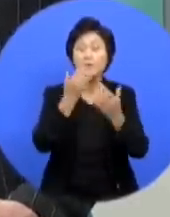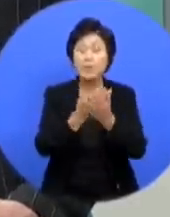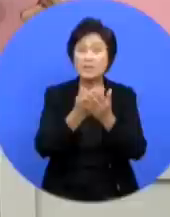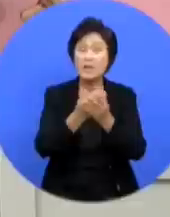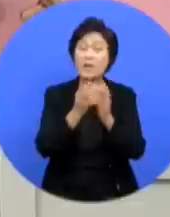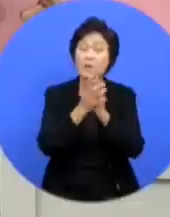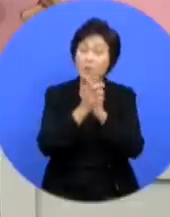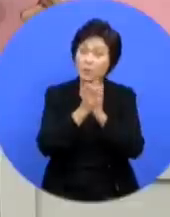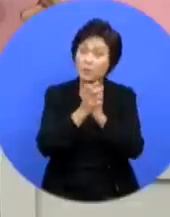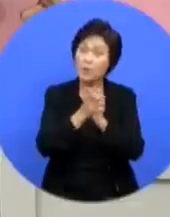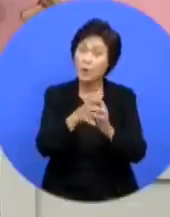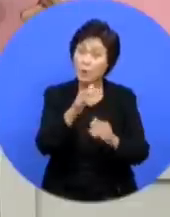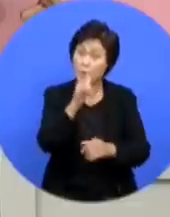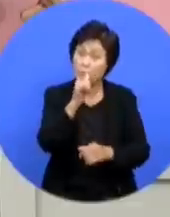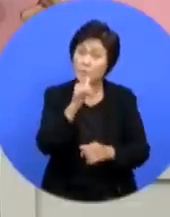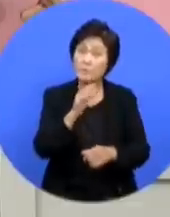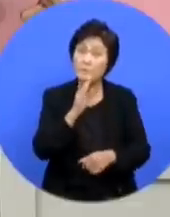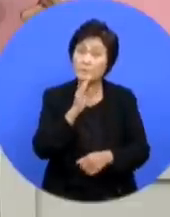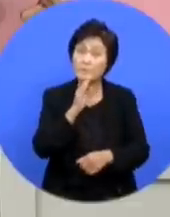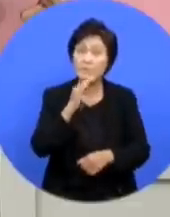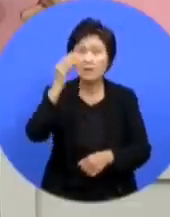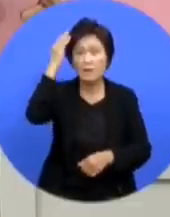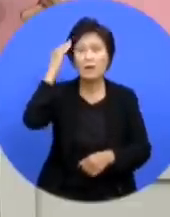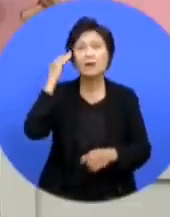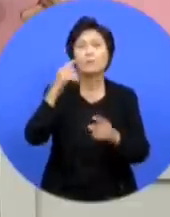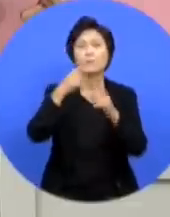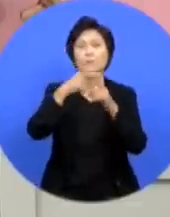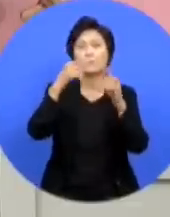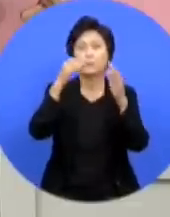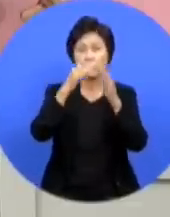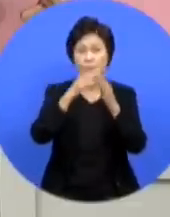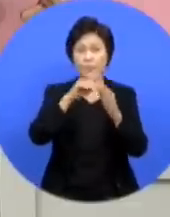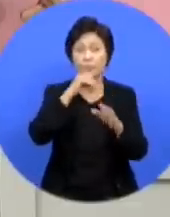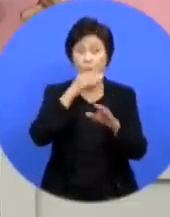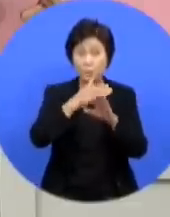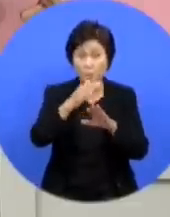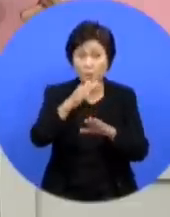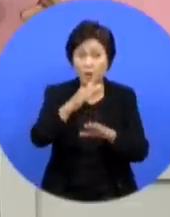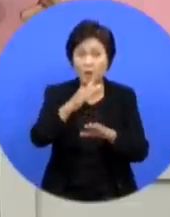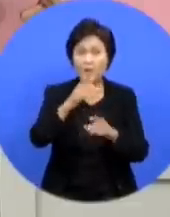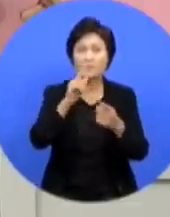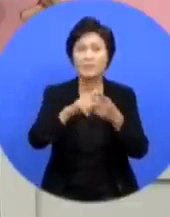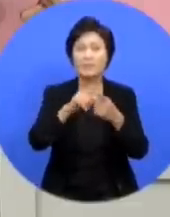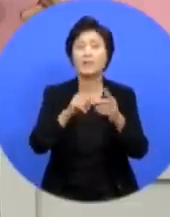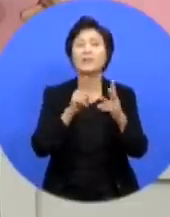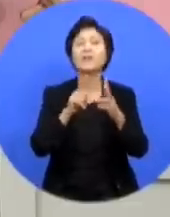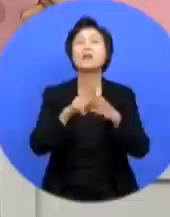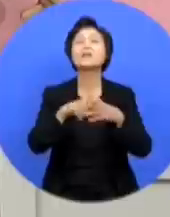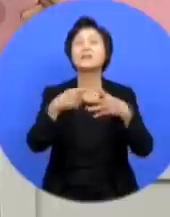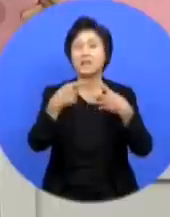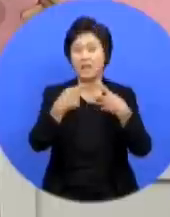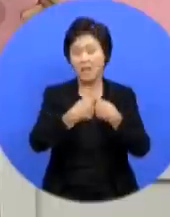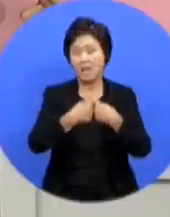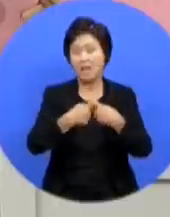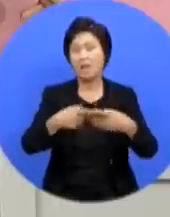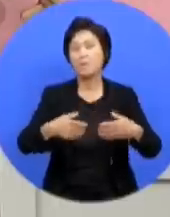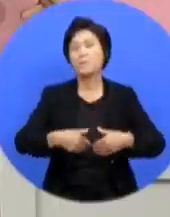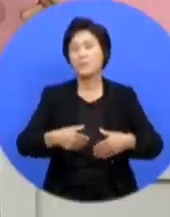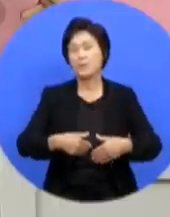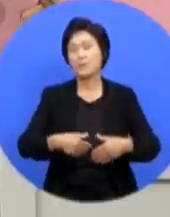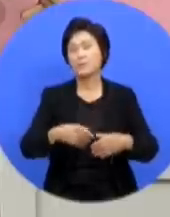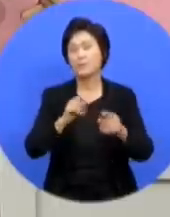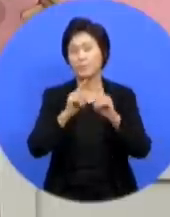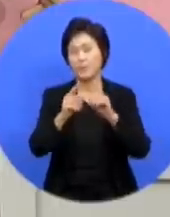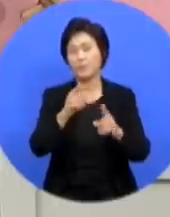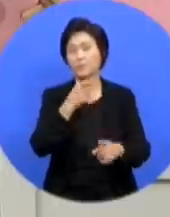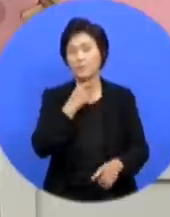않습니까? 저는 우리 한국교회가 북한에 대해서 이해해야 할 것이 있다고 목사님, 좀 말씀드리고 싶습니다. 우리가